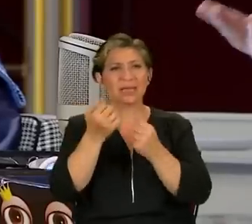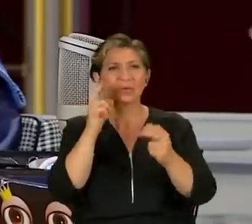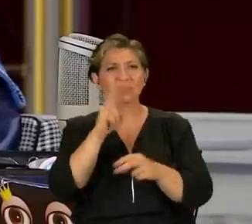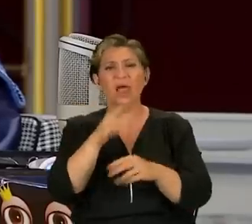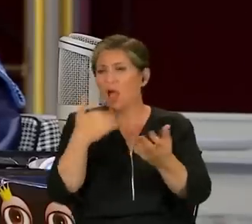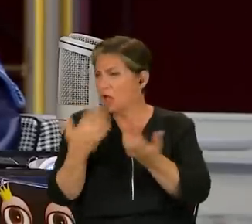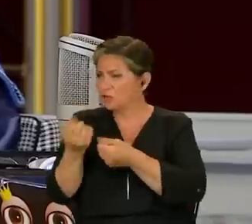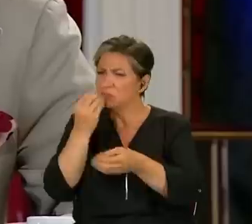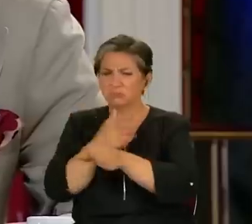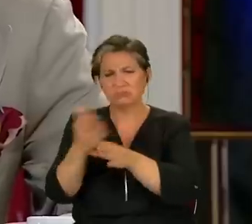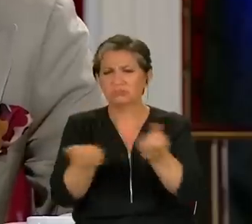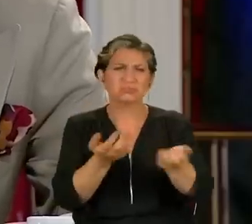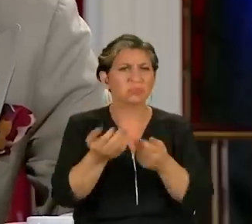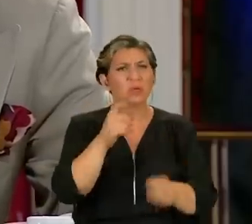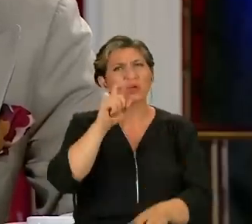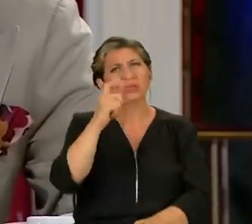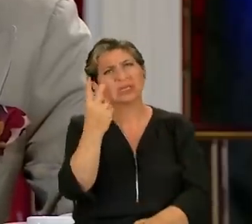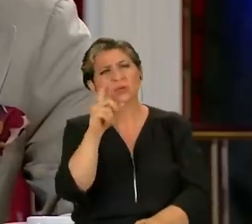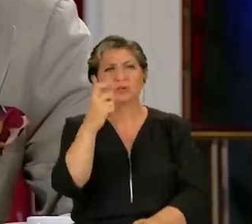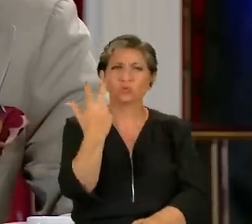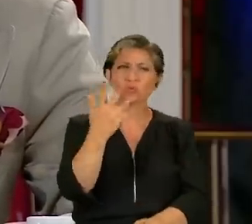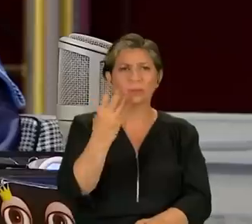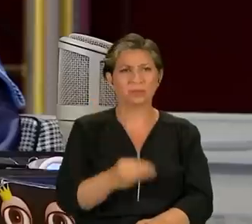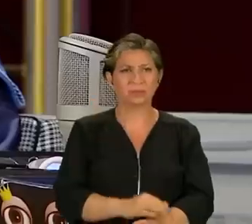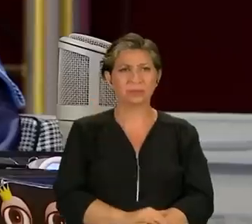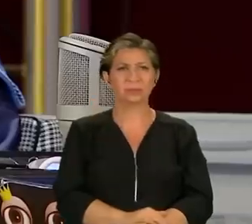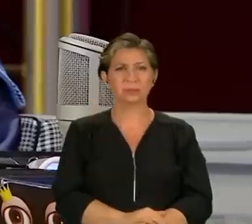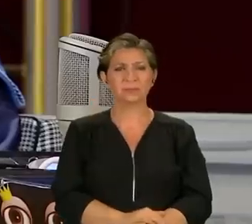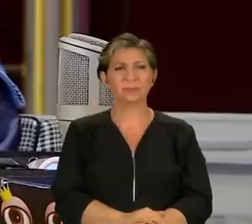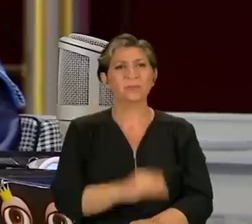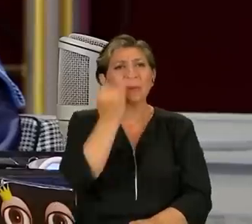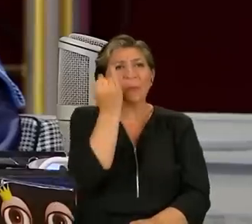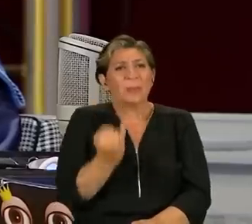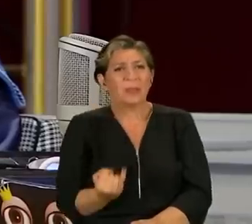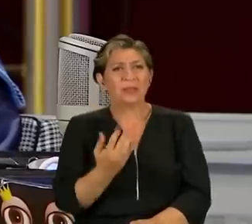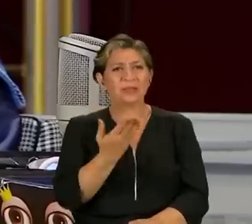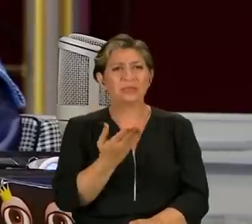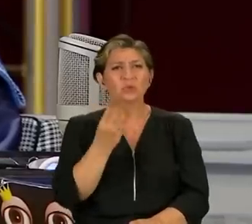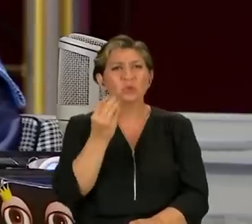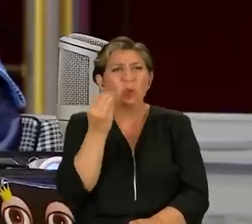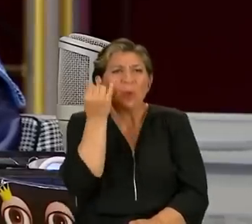Evet. Alışveriş yapıyordum, çok 92-93'tür o. Evet. İnceciktim.